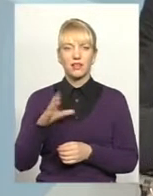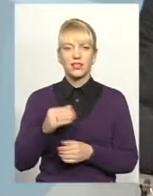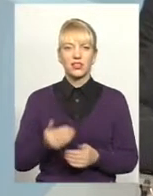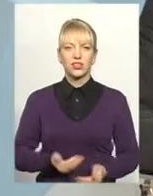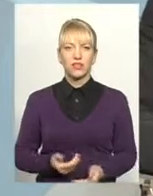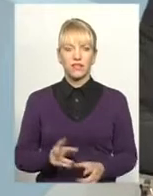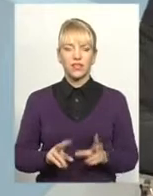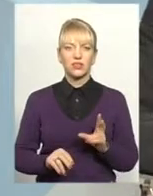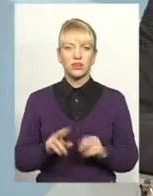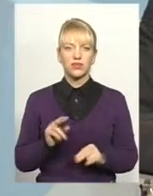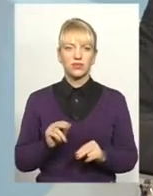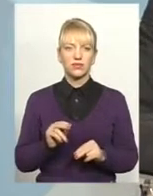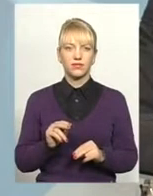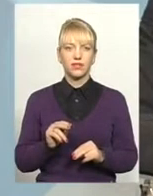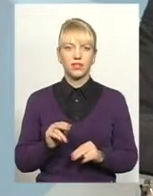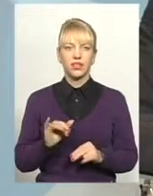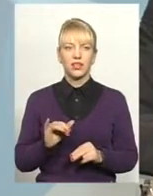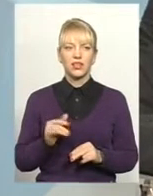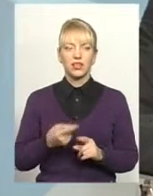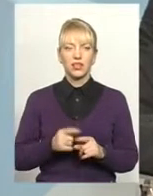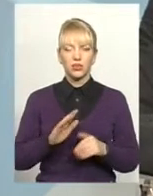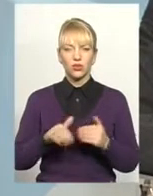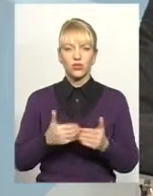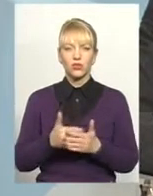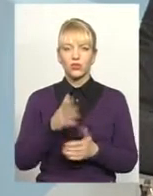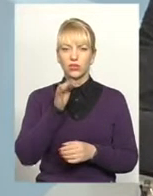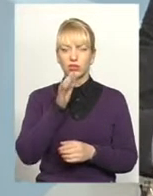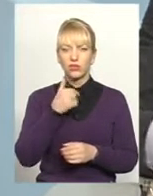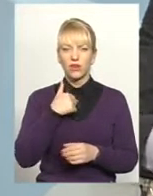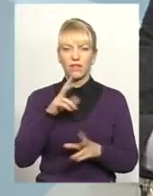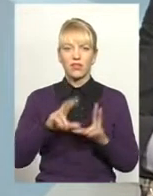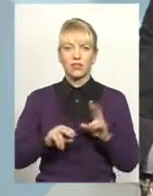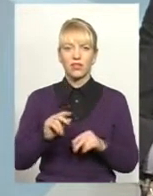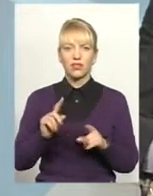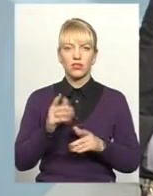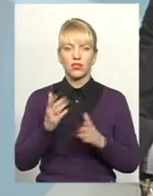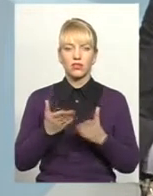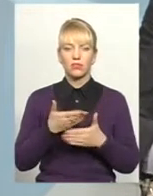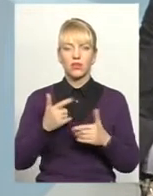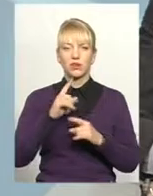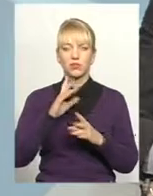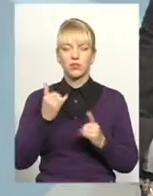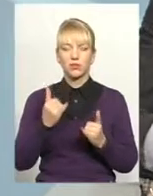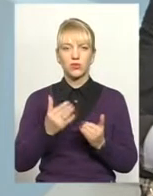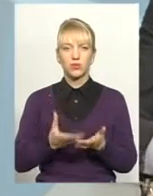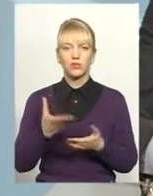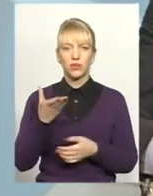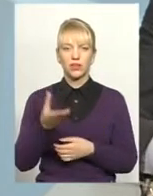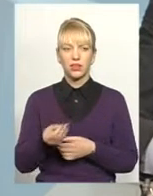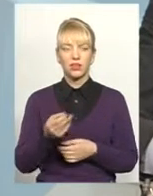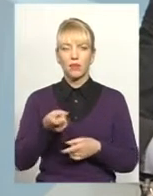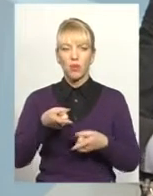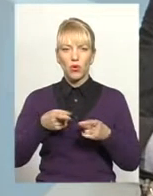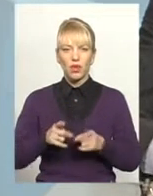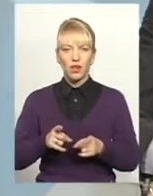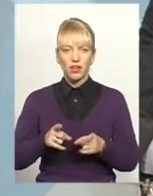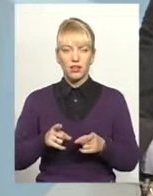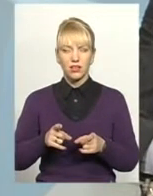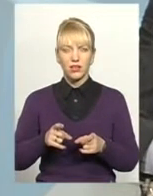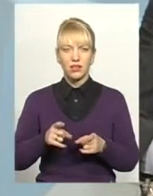вважав і до цього часу вважаю, що якщо ми не будемо сьогодні платити по реальній